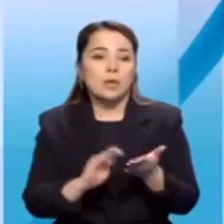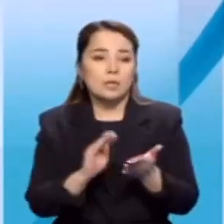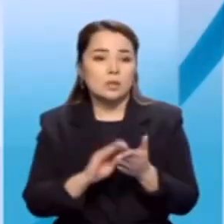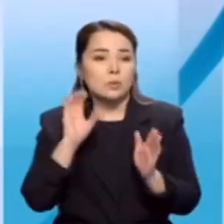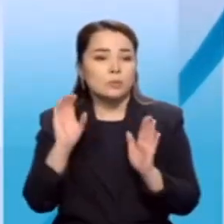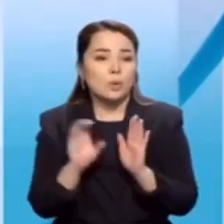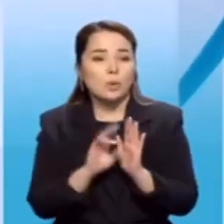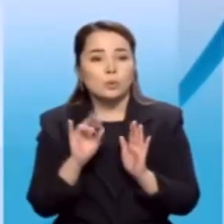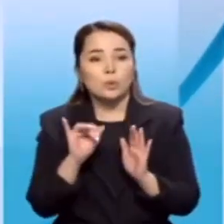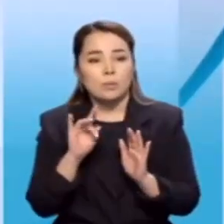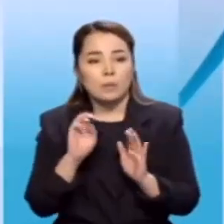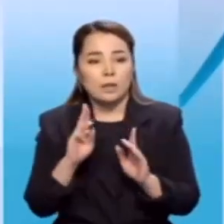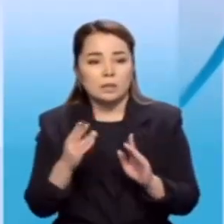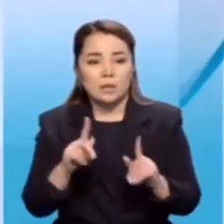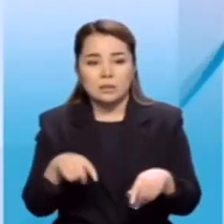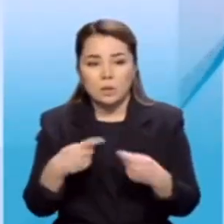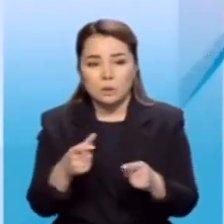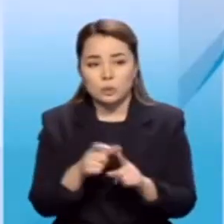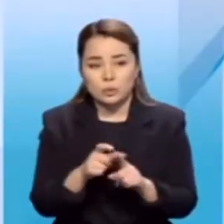Bekpaudan bilek. Nurbek.